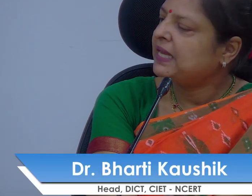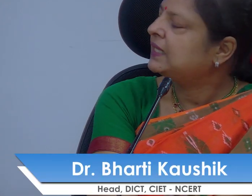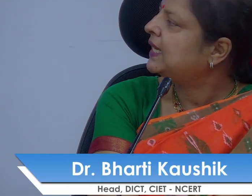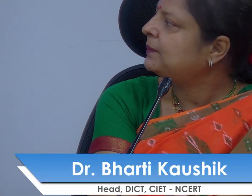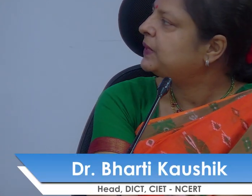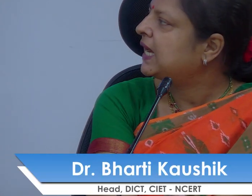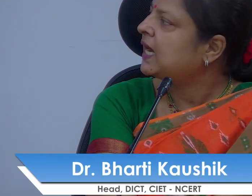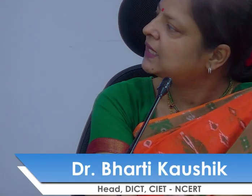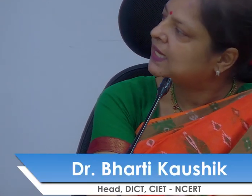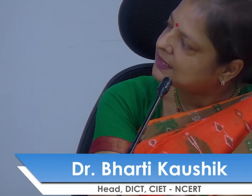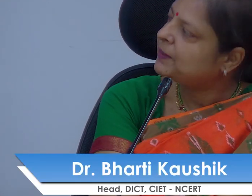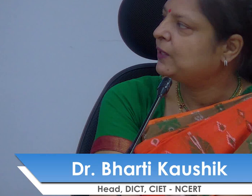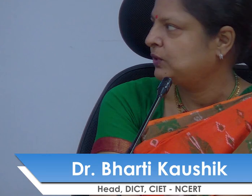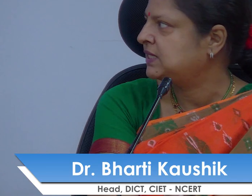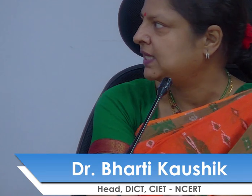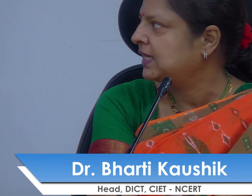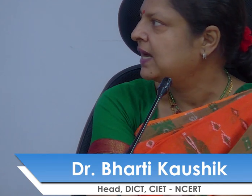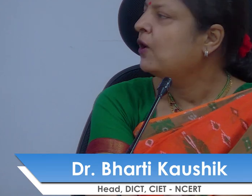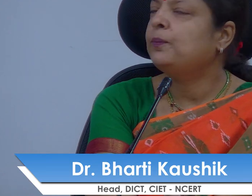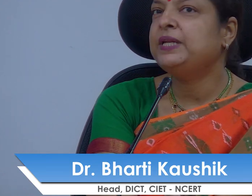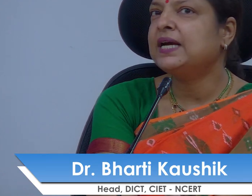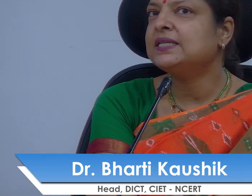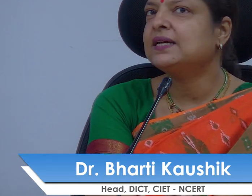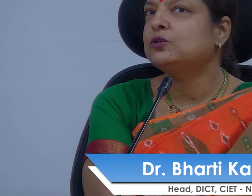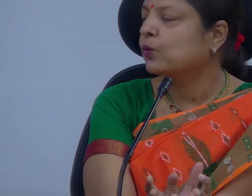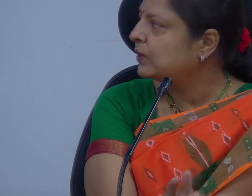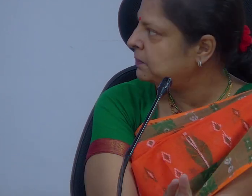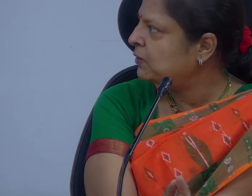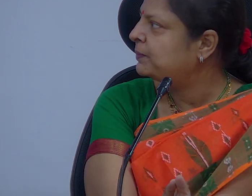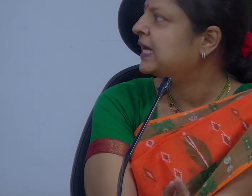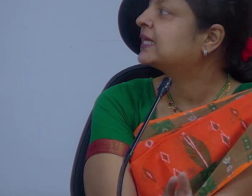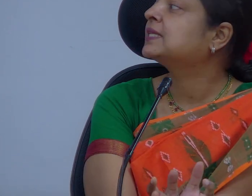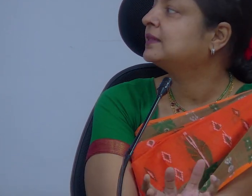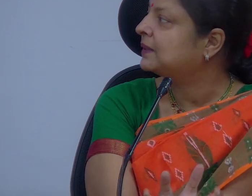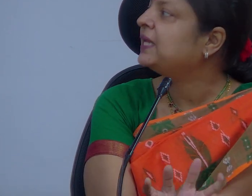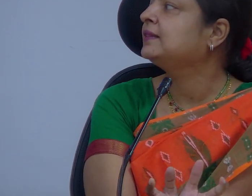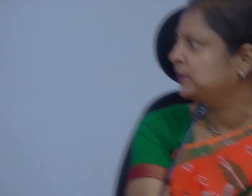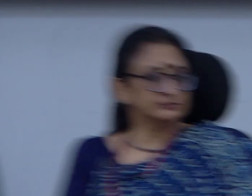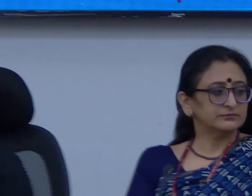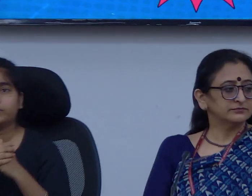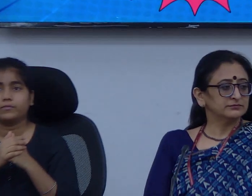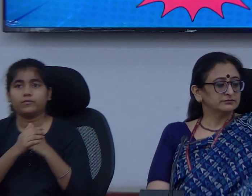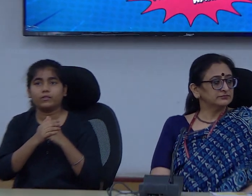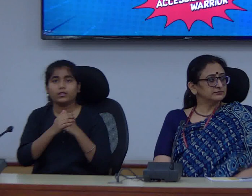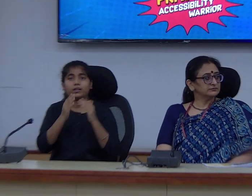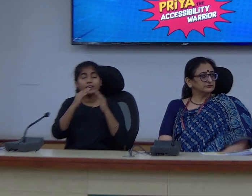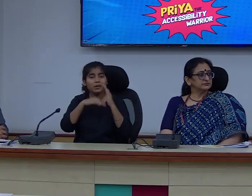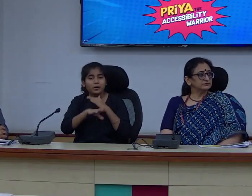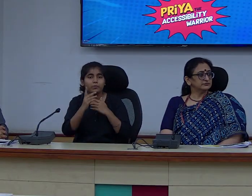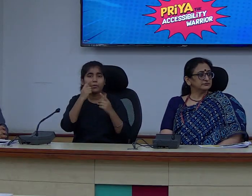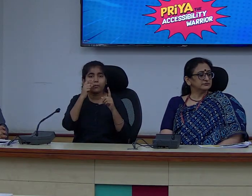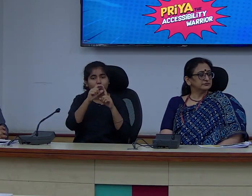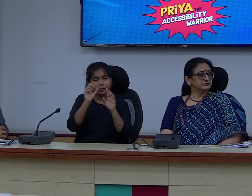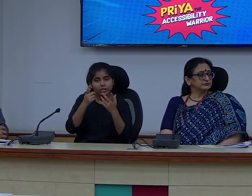प्रिया एक्सेसिबिलिटी वॉरियर एक, आप इसको एक कॉन्सेप्ट की तरह लें, और मेरा तो ये मानना है प्रिया हर घर